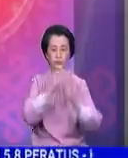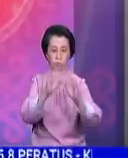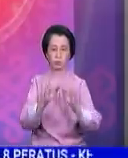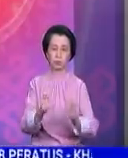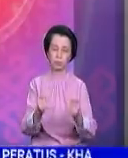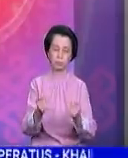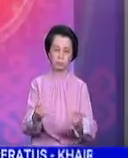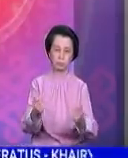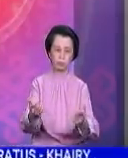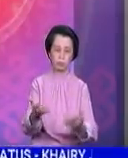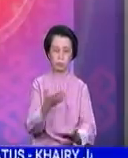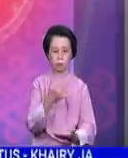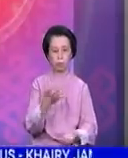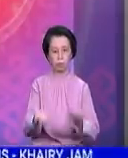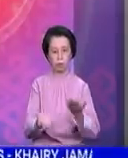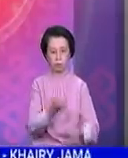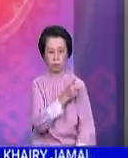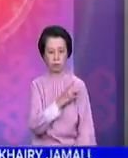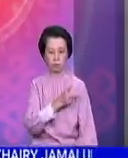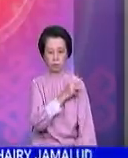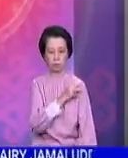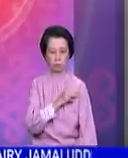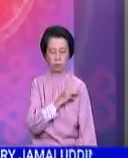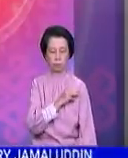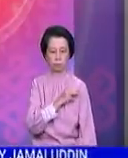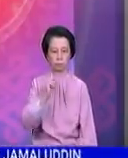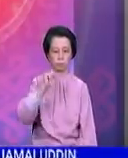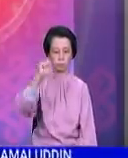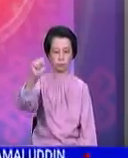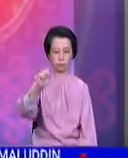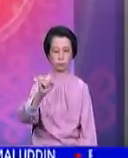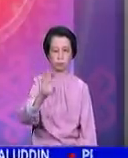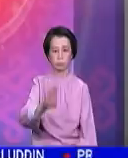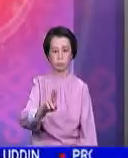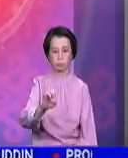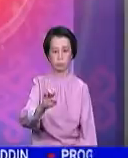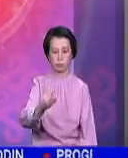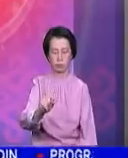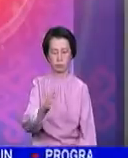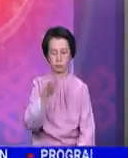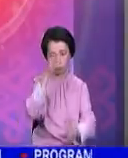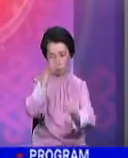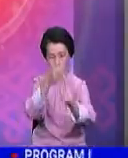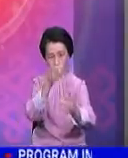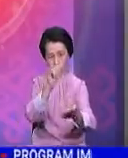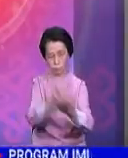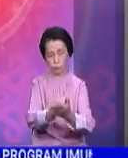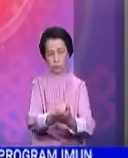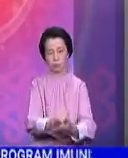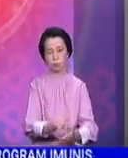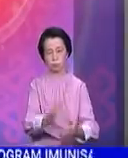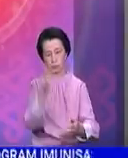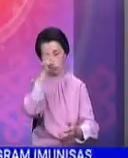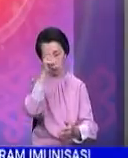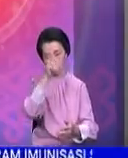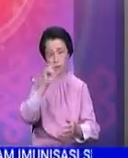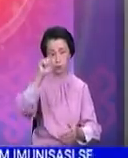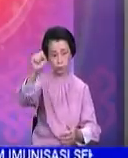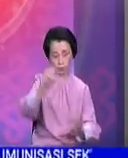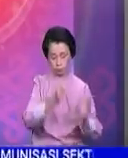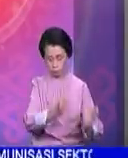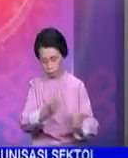secepat mungkin. Timbalan Ketua Menteri Datuk Seri Bung Mokhtar Radin berkata, ke arah itu kerajaan negeri merancang strategi